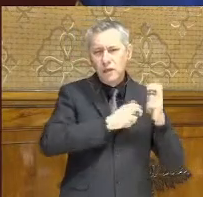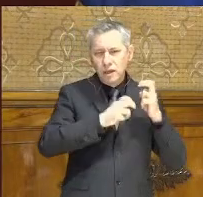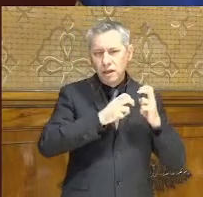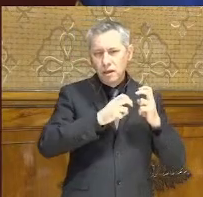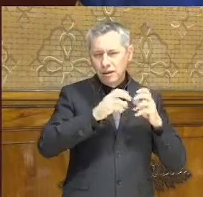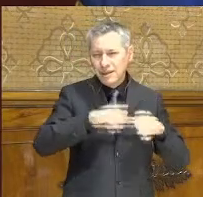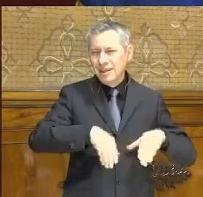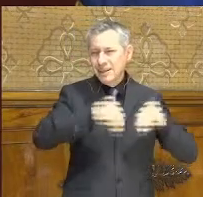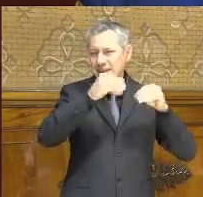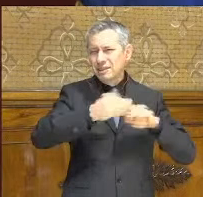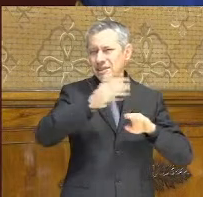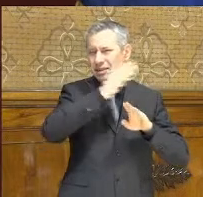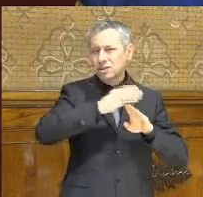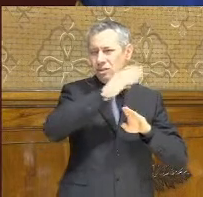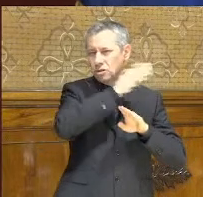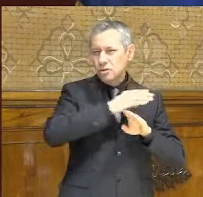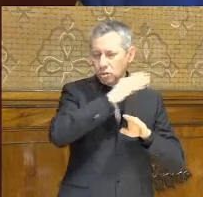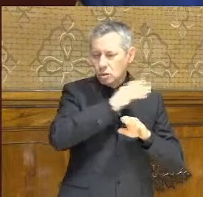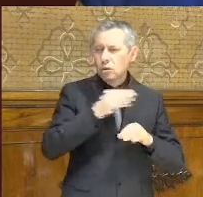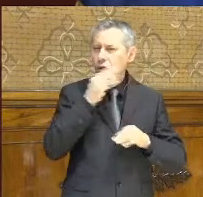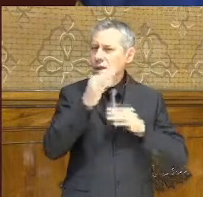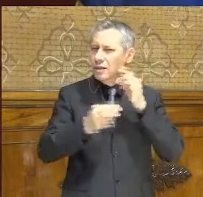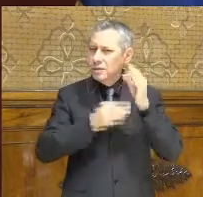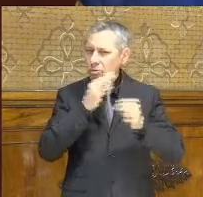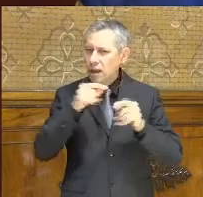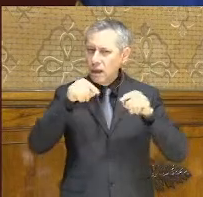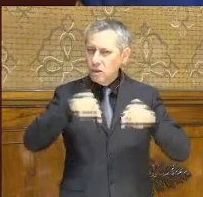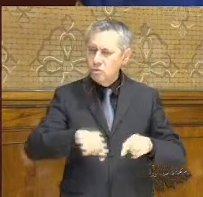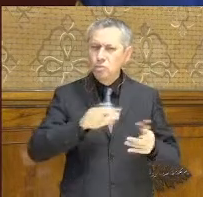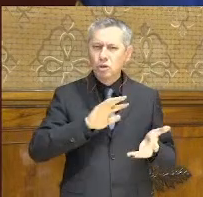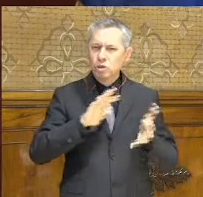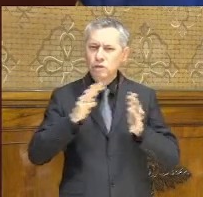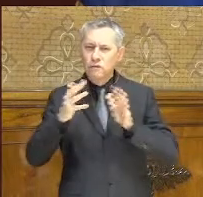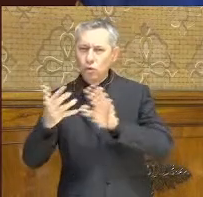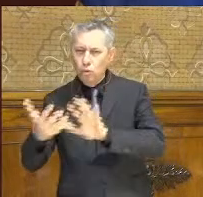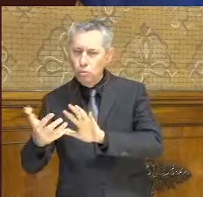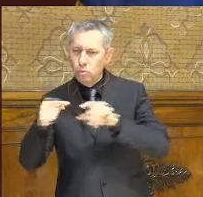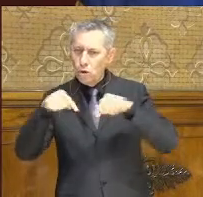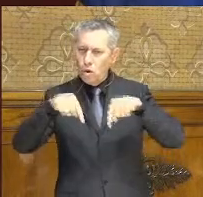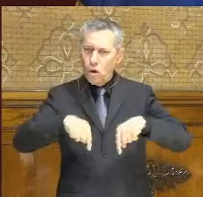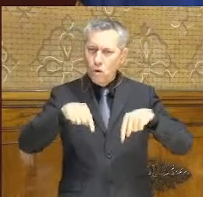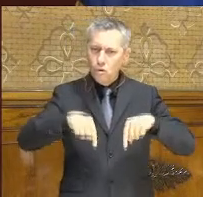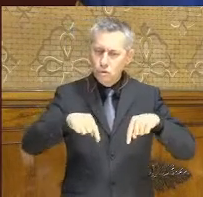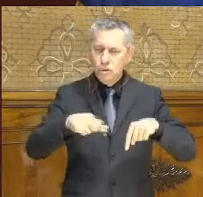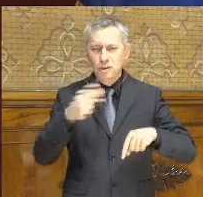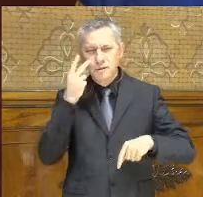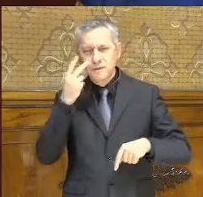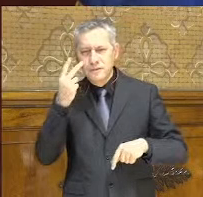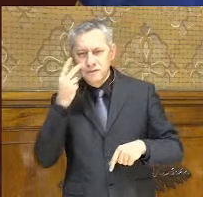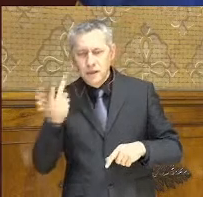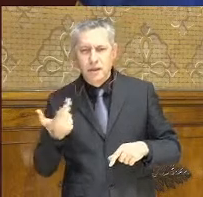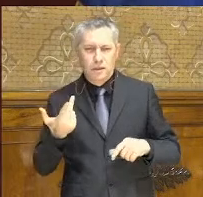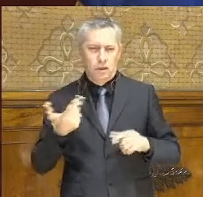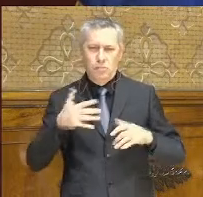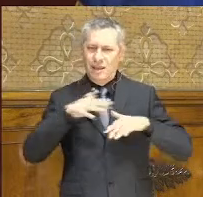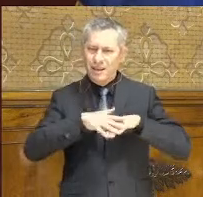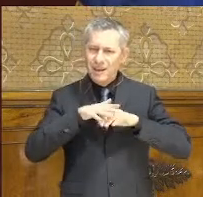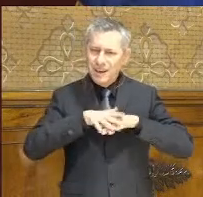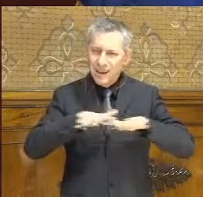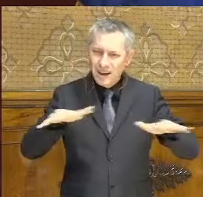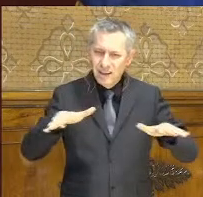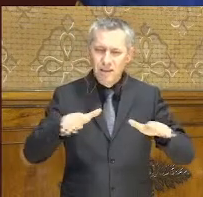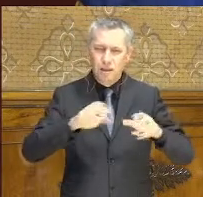modernità, consente di analizzare gli sviluppi contemporanei che vedono reti globalizzate sempre